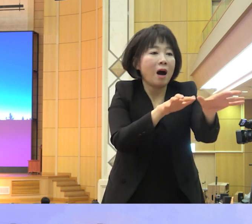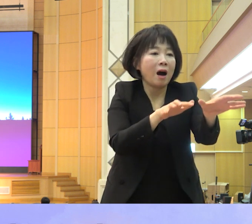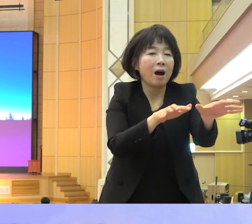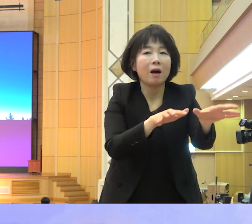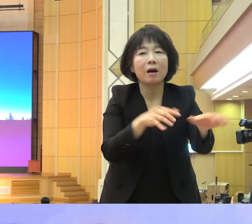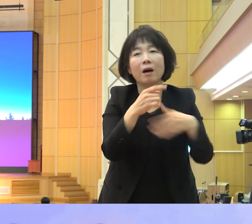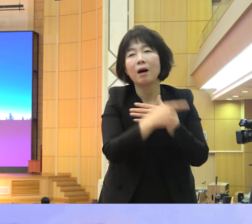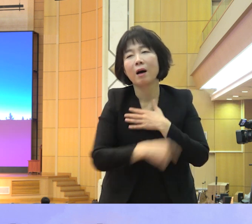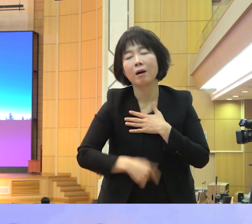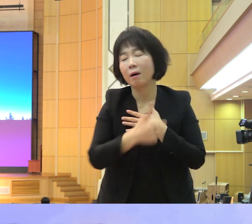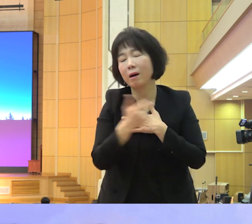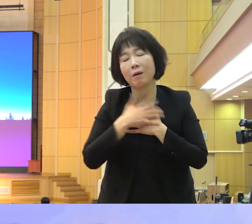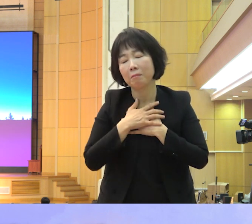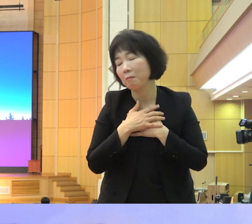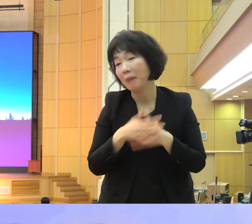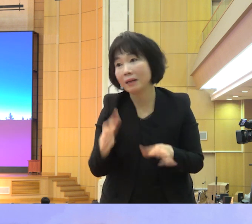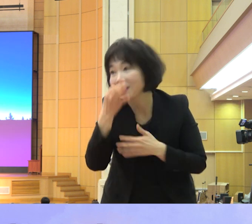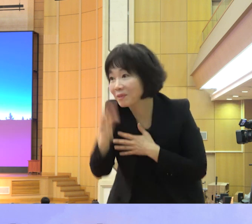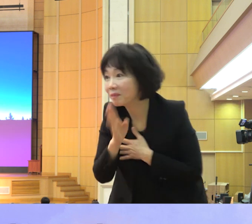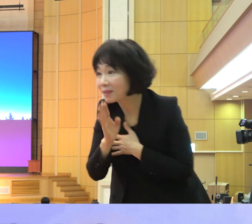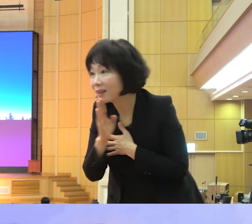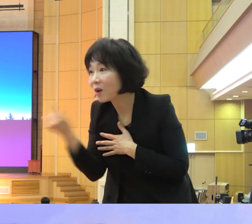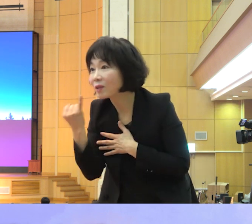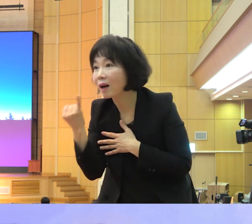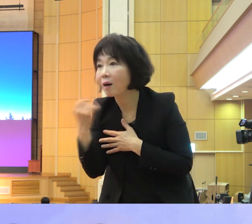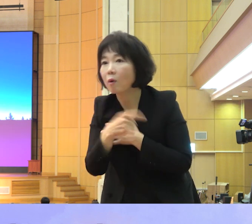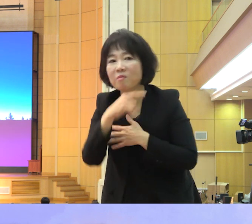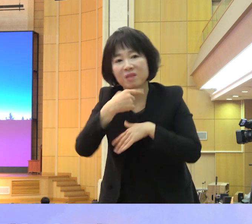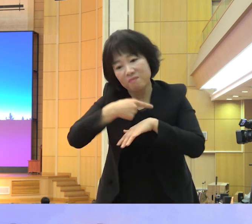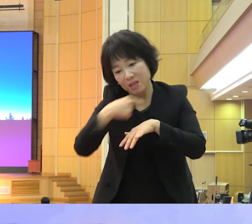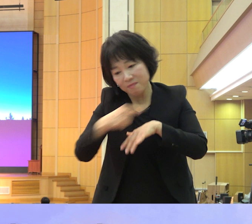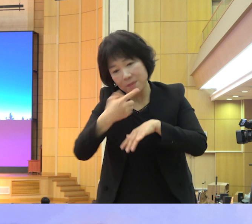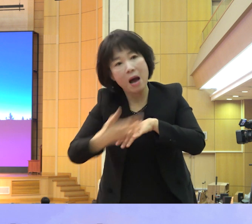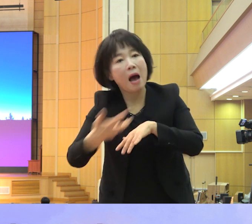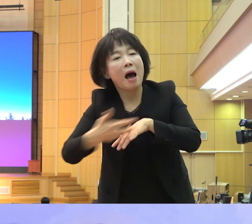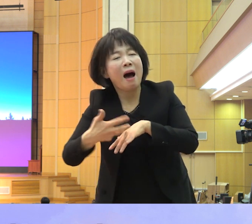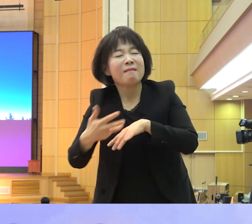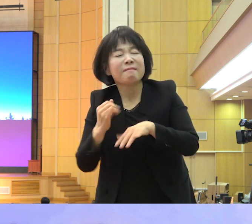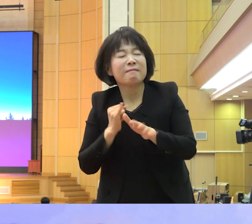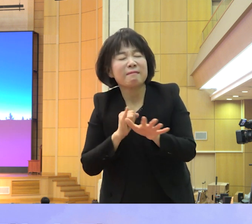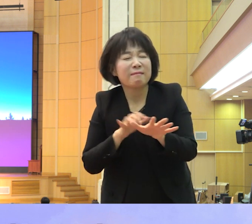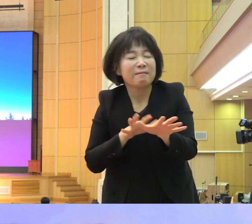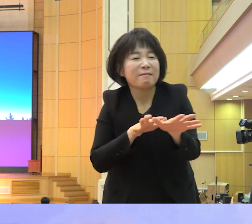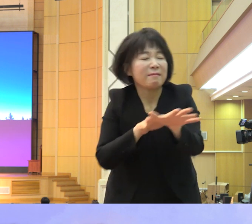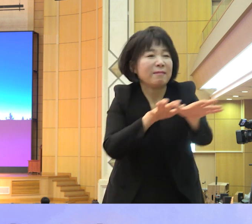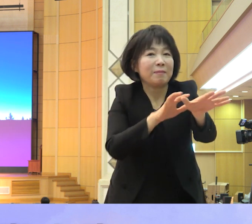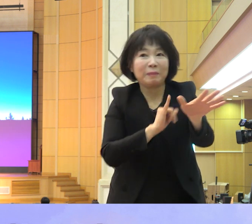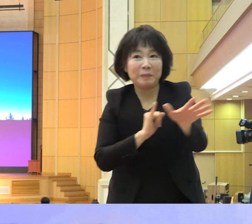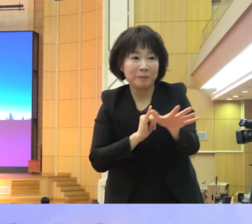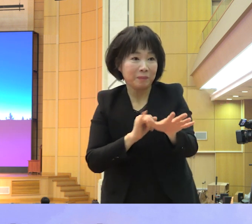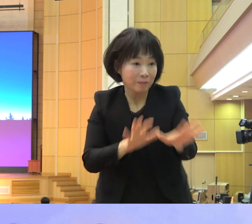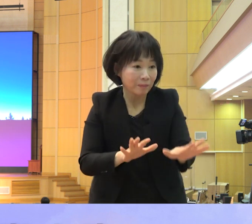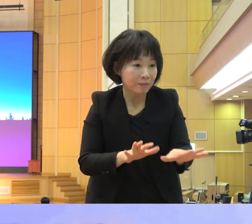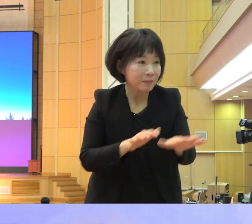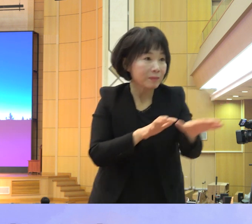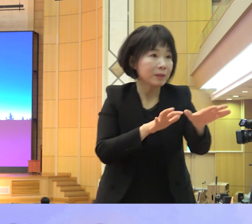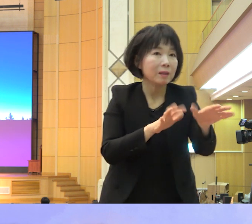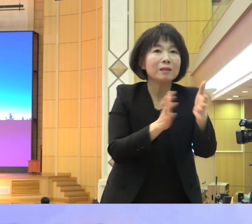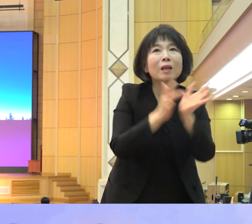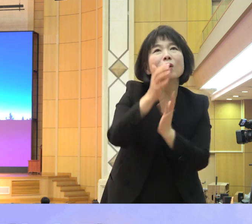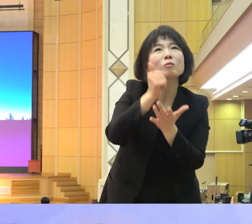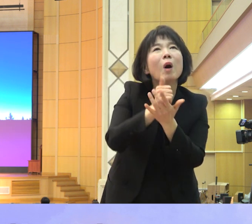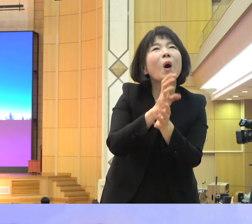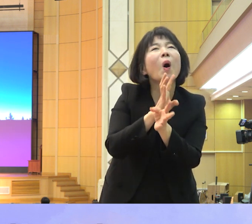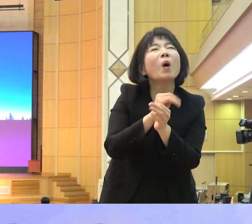환자가 그렇게 따라가다 보니 얼마나 힘들겠어요. 근데 따라간데 다른 사람들은 이제나 저제나